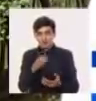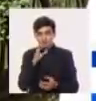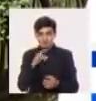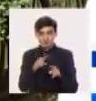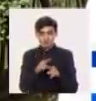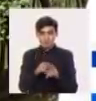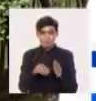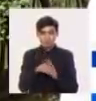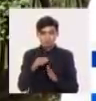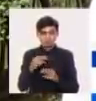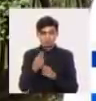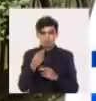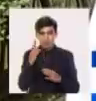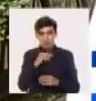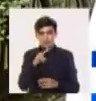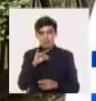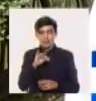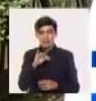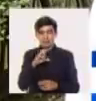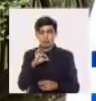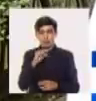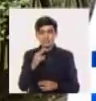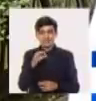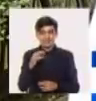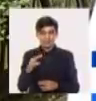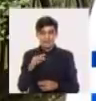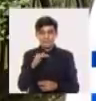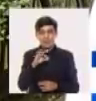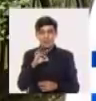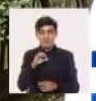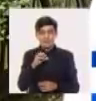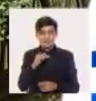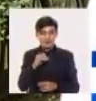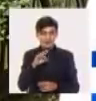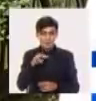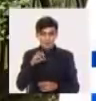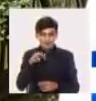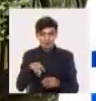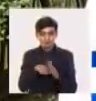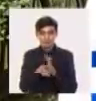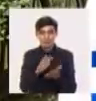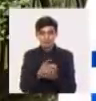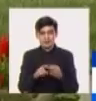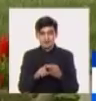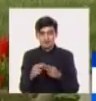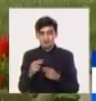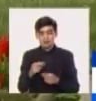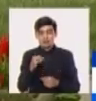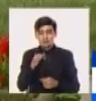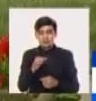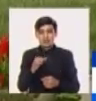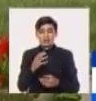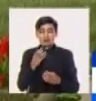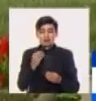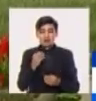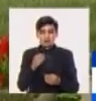элементтердің жоғары мөлшерде лизоцин фермент кездесуінде осымен тығыз байланыстыруға болады. Сондай ақ,